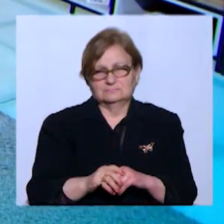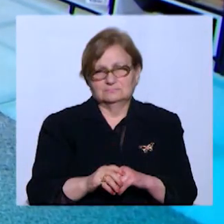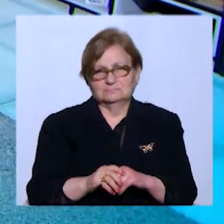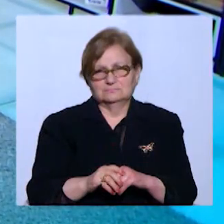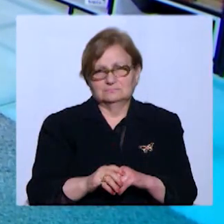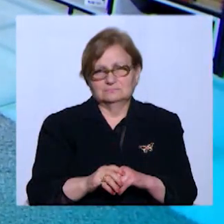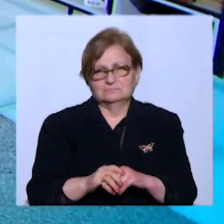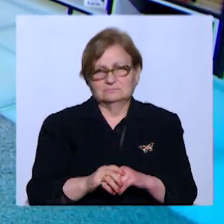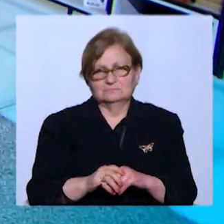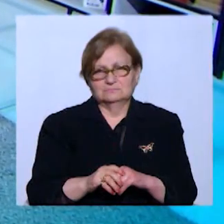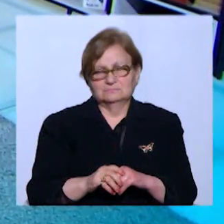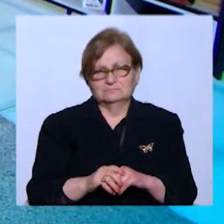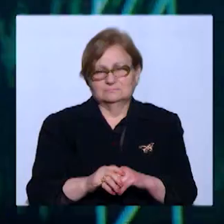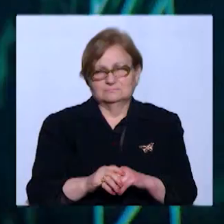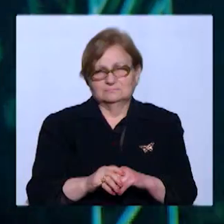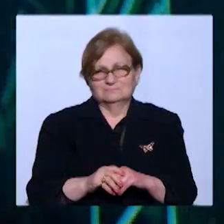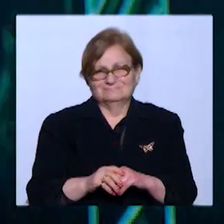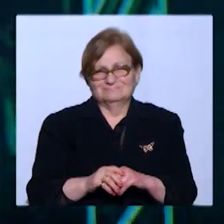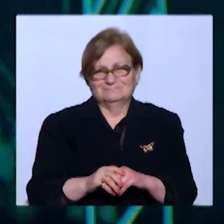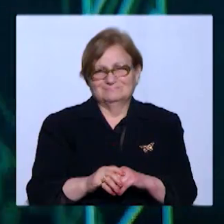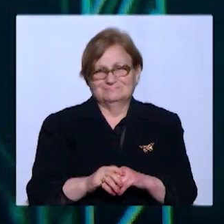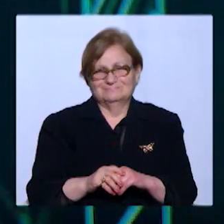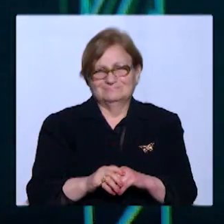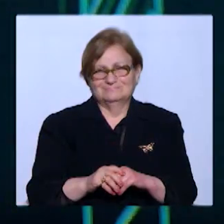დაიშალა ჩვენი რვიანი. ესე